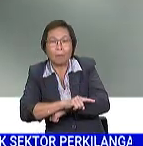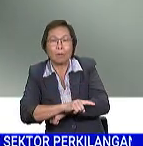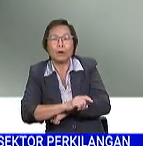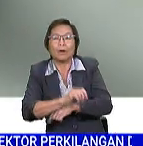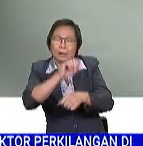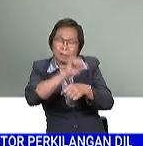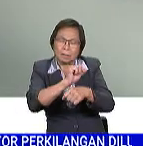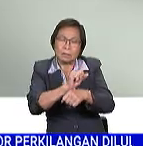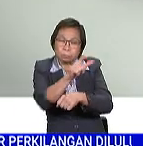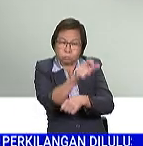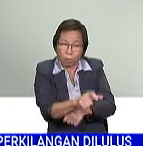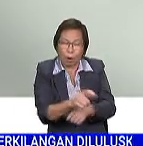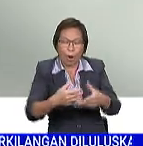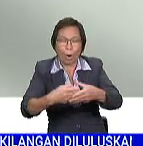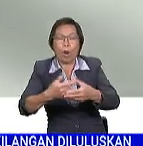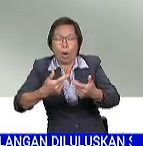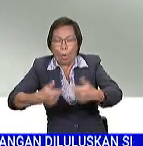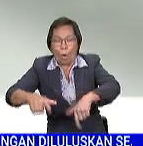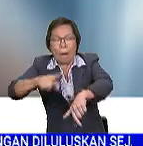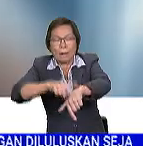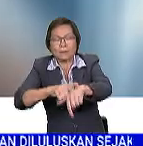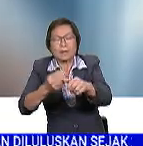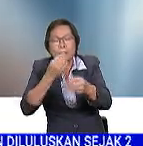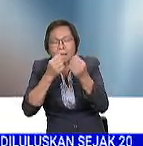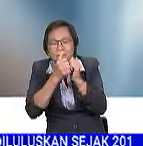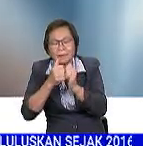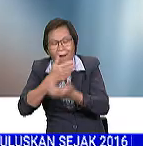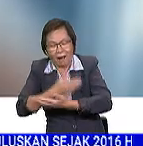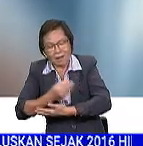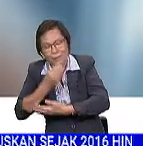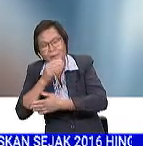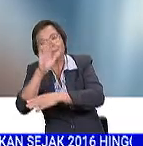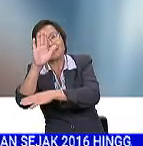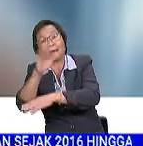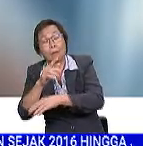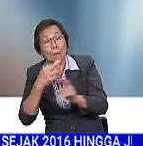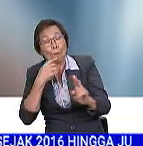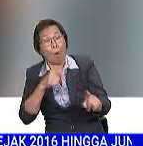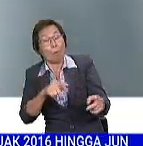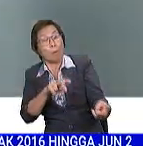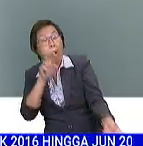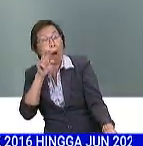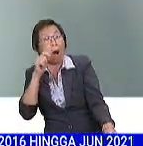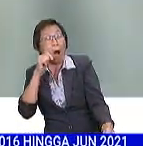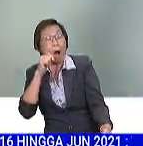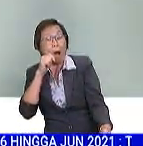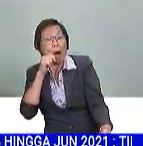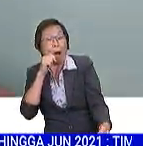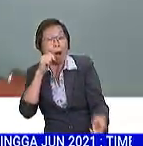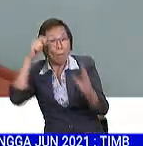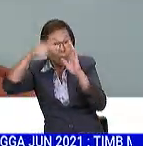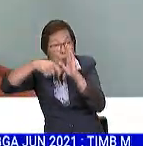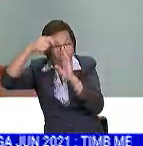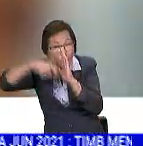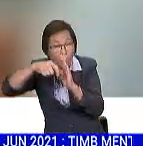harian individu berkenaan yang ingin meluangkan masa makan tengah hari bersama anaknya. Reaksi si ayah terkejut apabila disergah anaknya berjaya dirakam dan